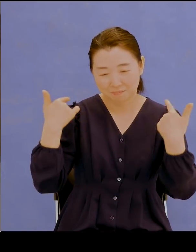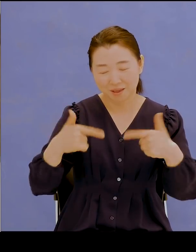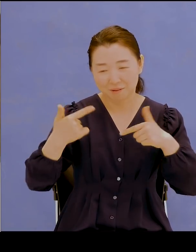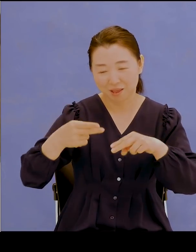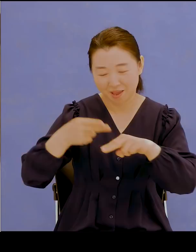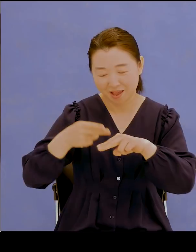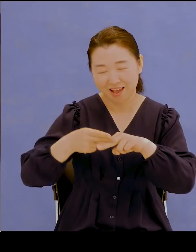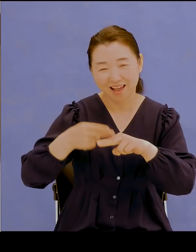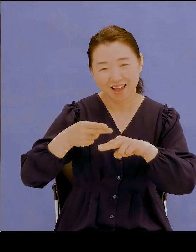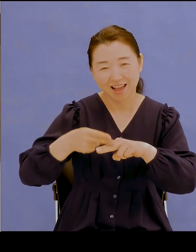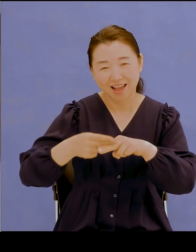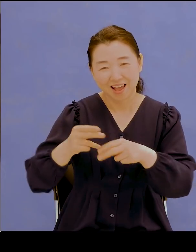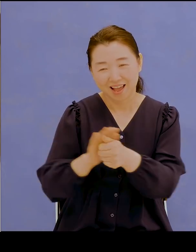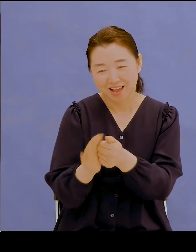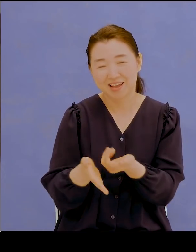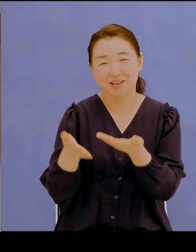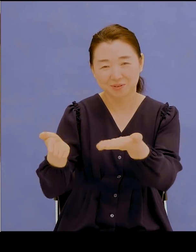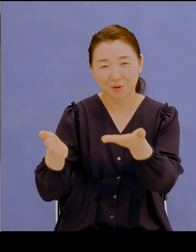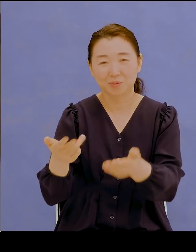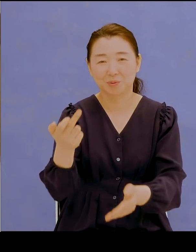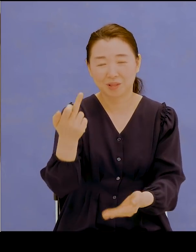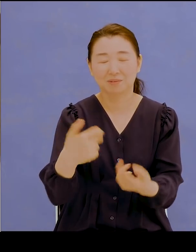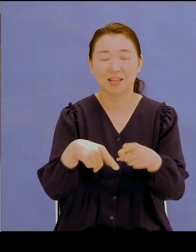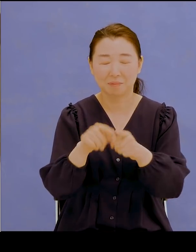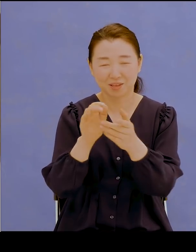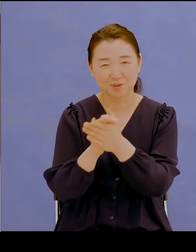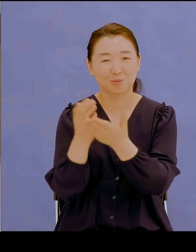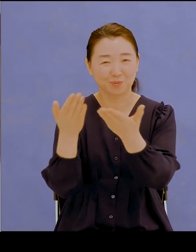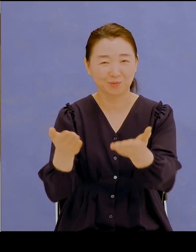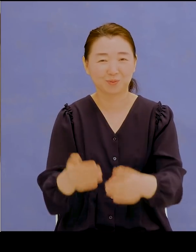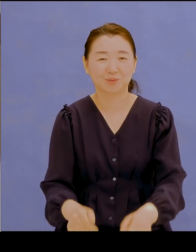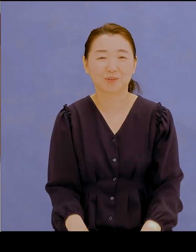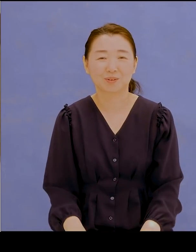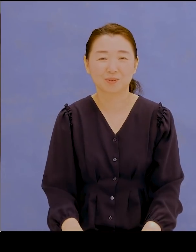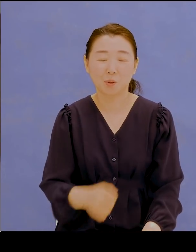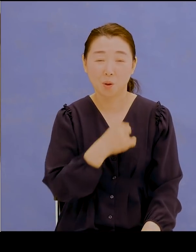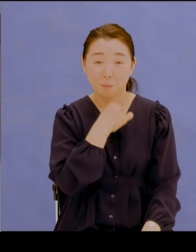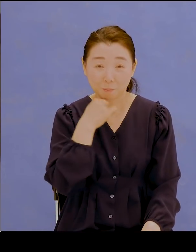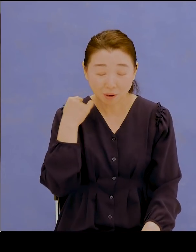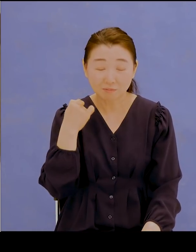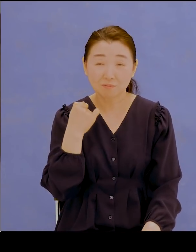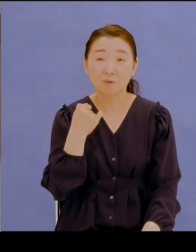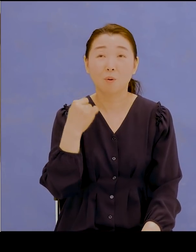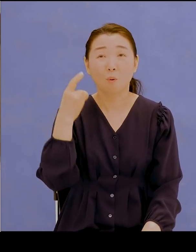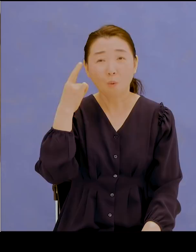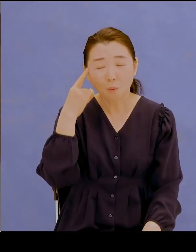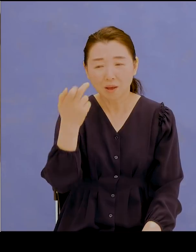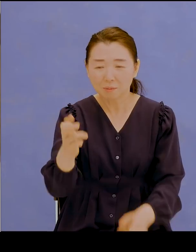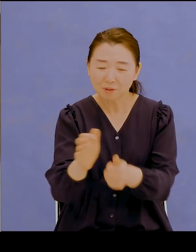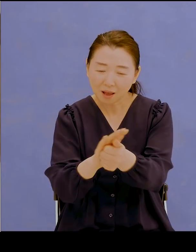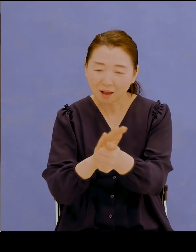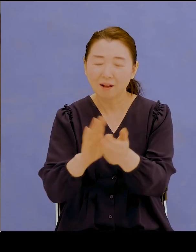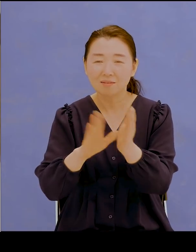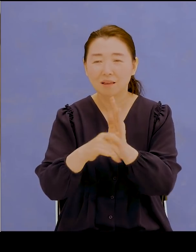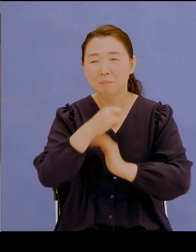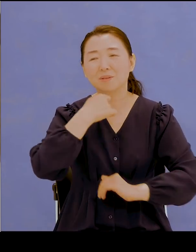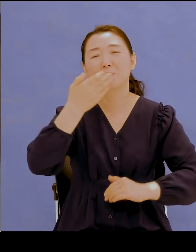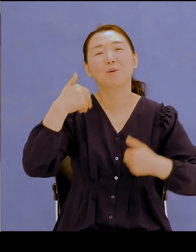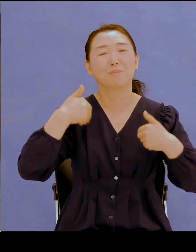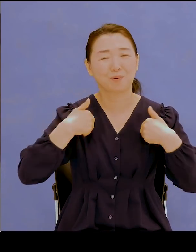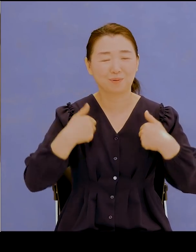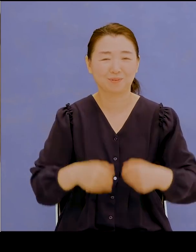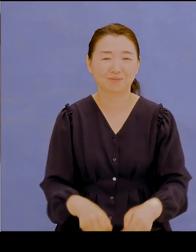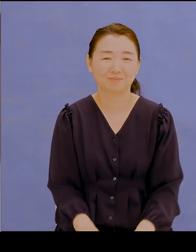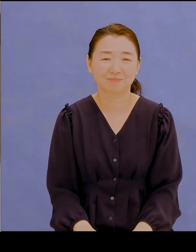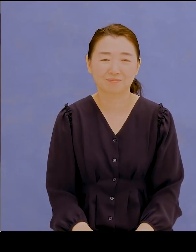이제 요리로 해가지고 막 남동생도 가서 기도도 해주고 맛있는 거 한 병을 하더라도 맛있게 드셔야 되니까 이렇게